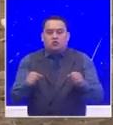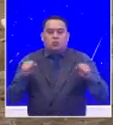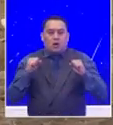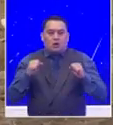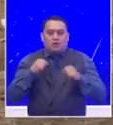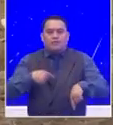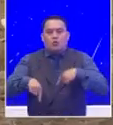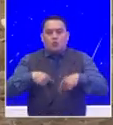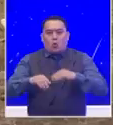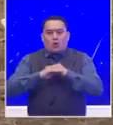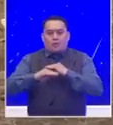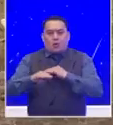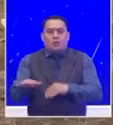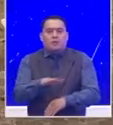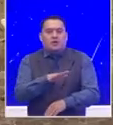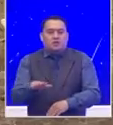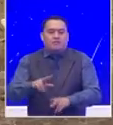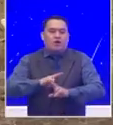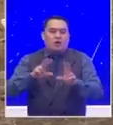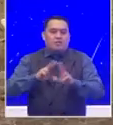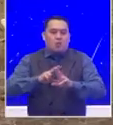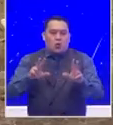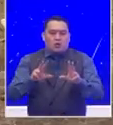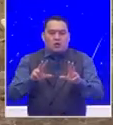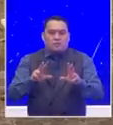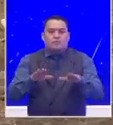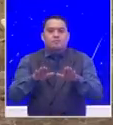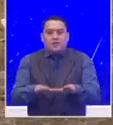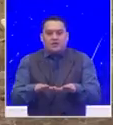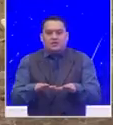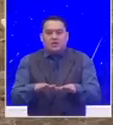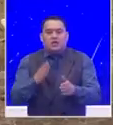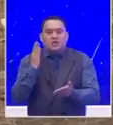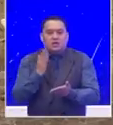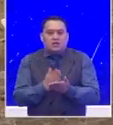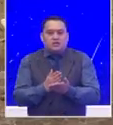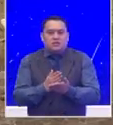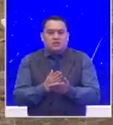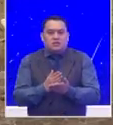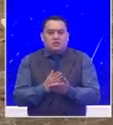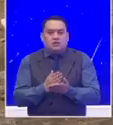это футбольное поле, баскетбольное поле, волейбольное поле. Также место здесь предусмотрено